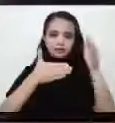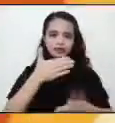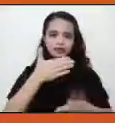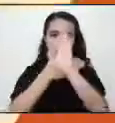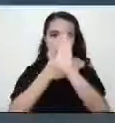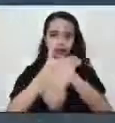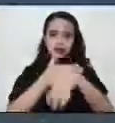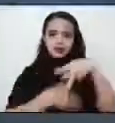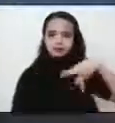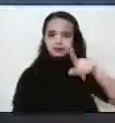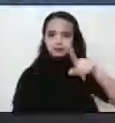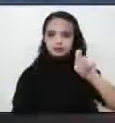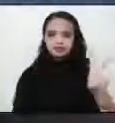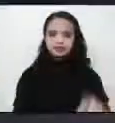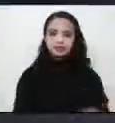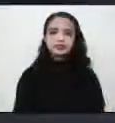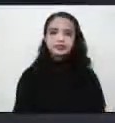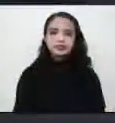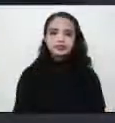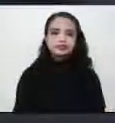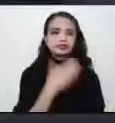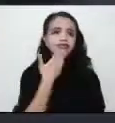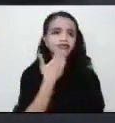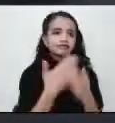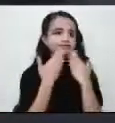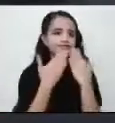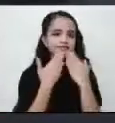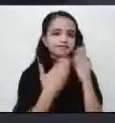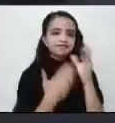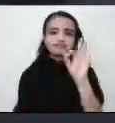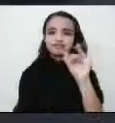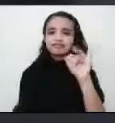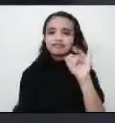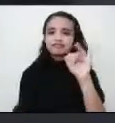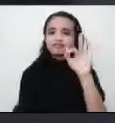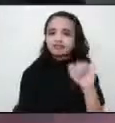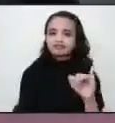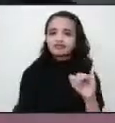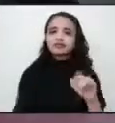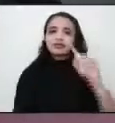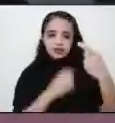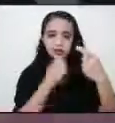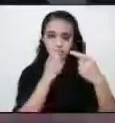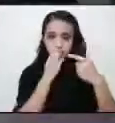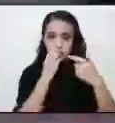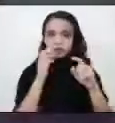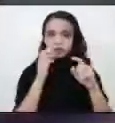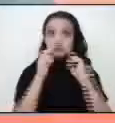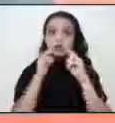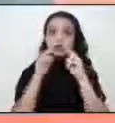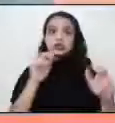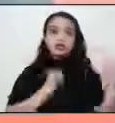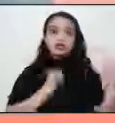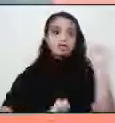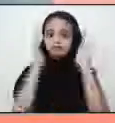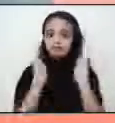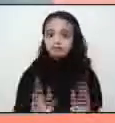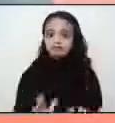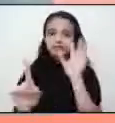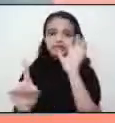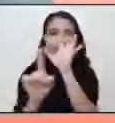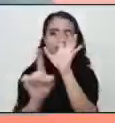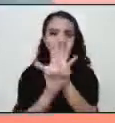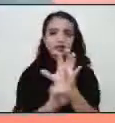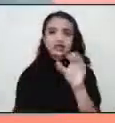Japan. Nauna nang ikinuwento ni Ella ang kanyang excitement para sa kanyang pinakaunang out-of-the-country shoot. First time ko